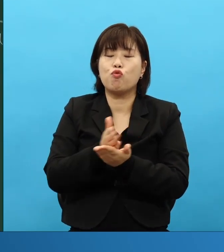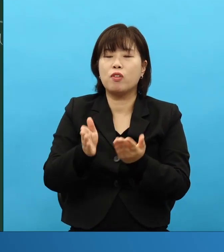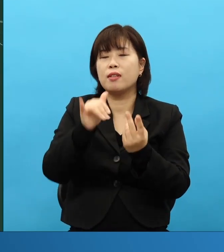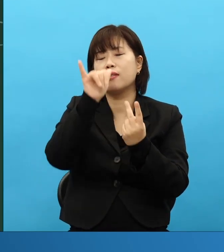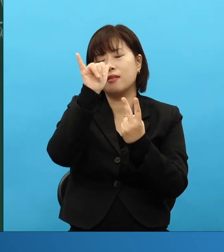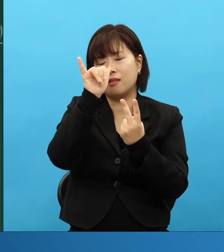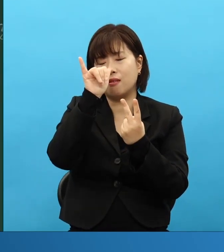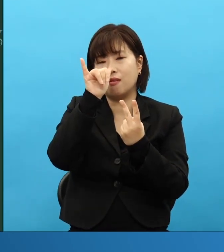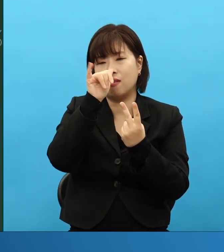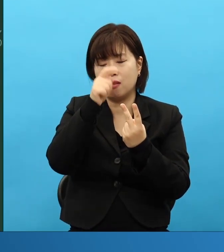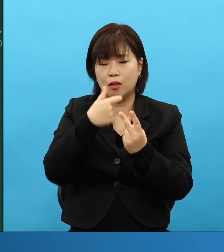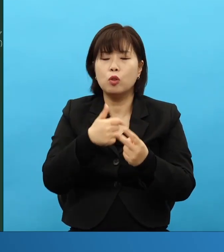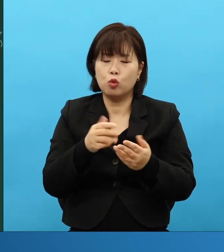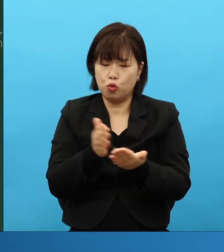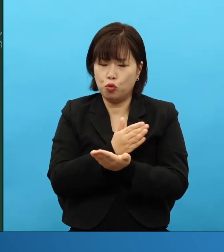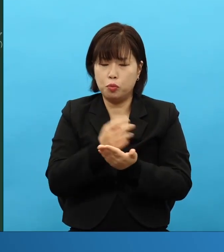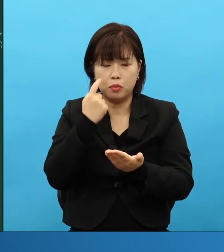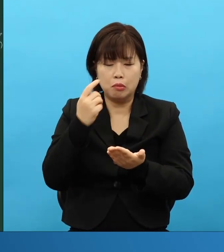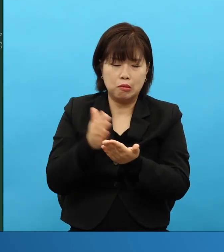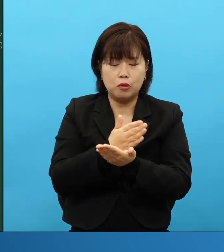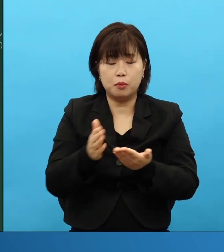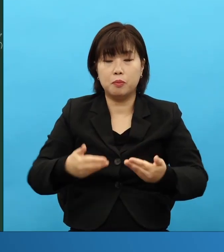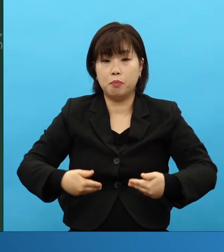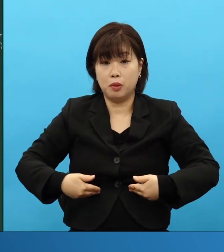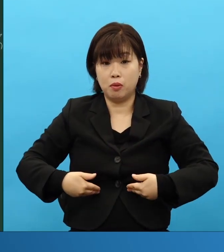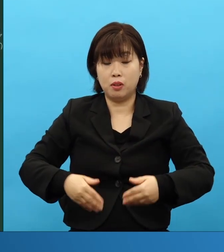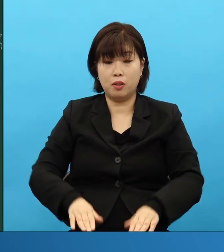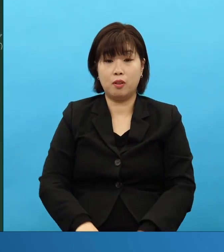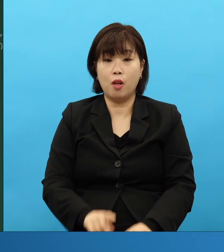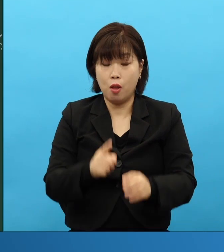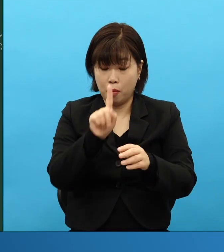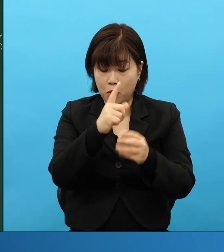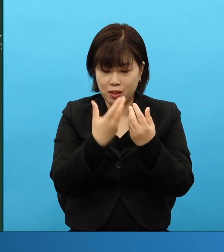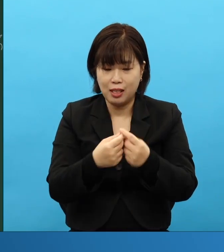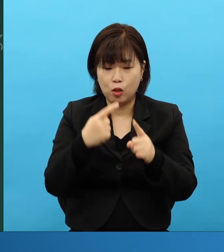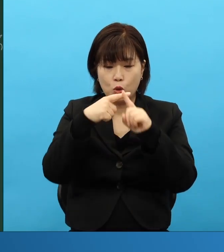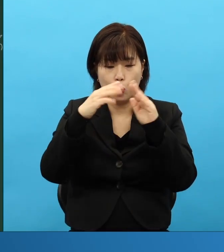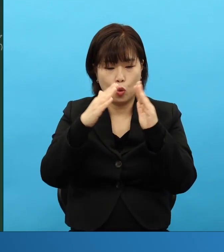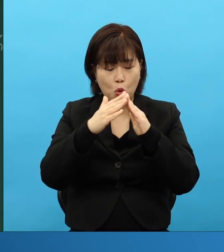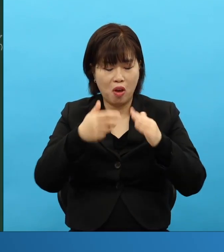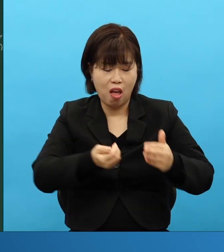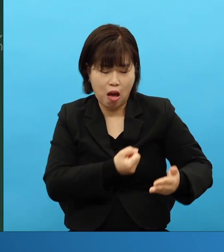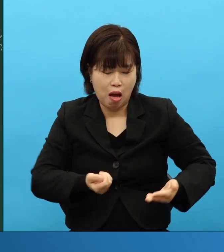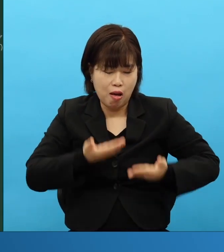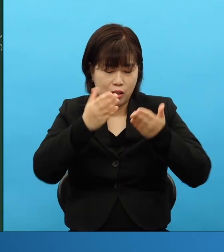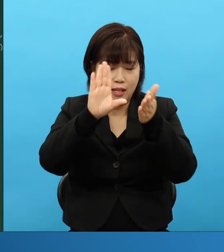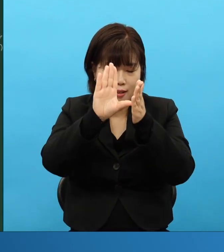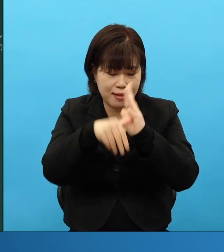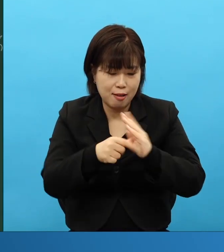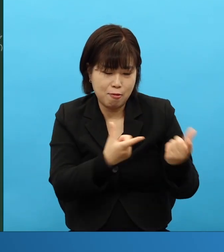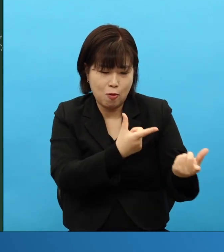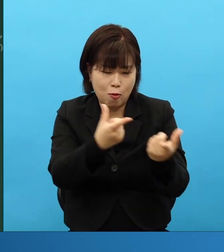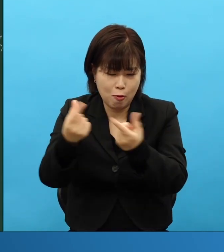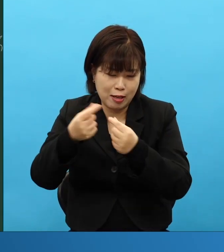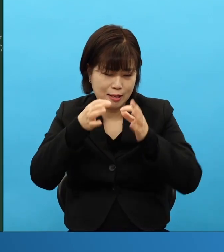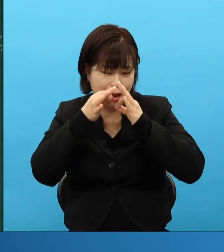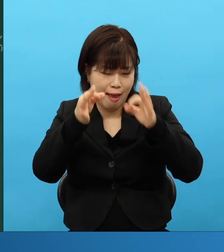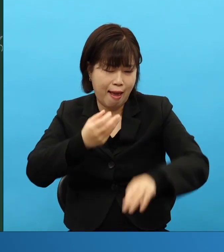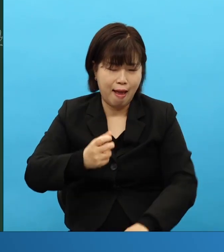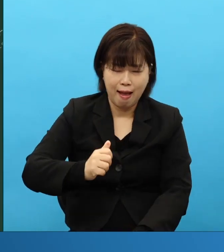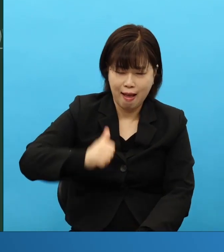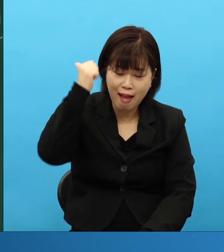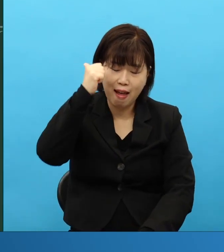위해서 헌신할 때는 하나로 소리내요. When you serve for the church, when you serve for God, you have to make a noise as one. 자,